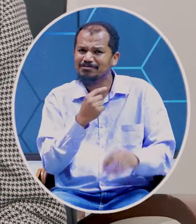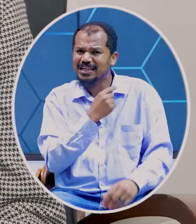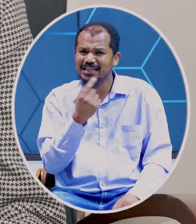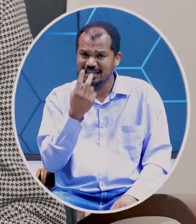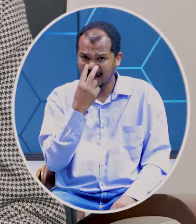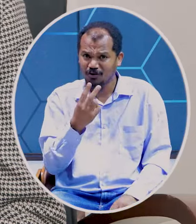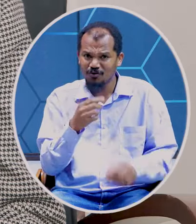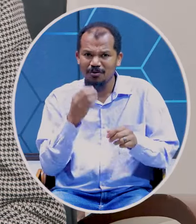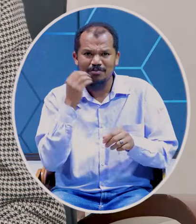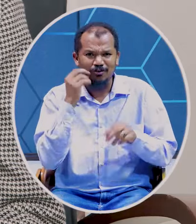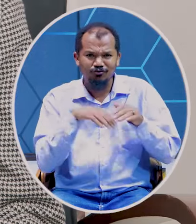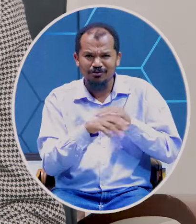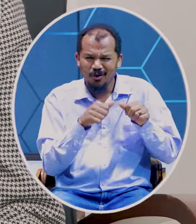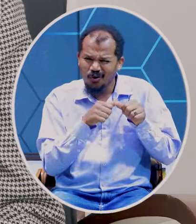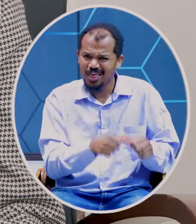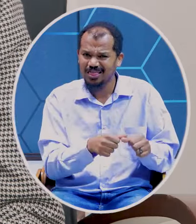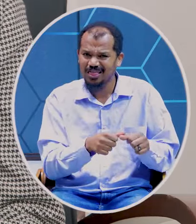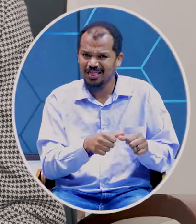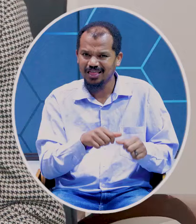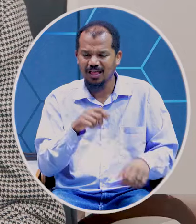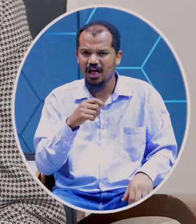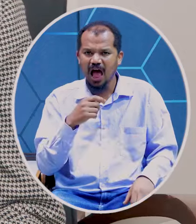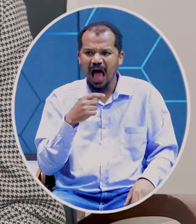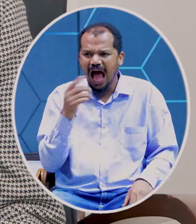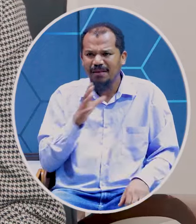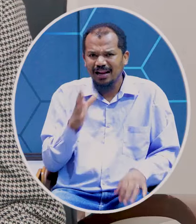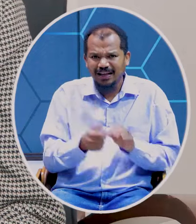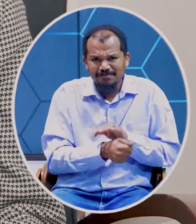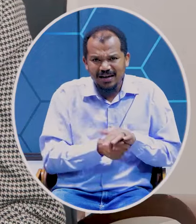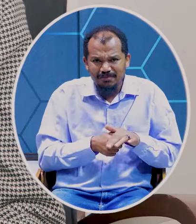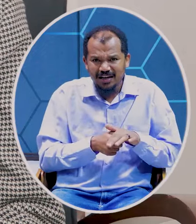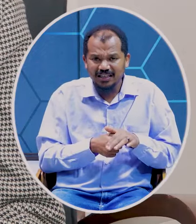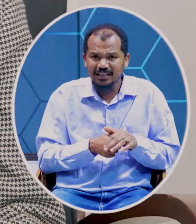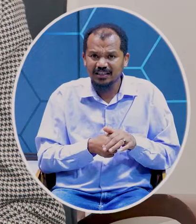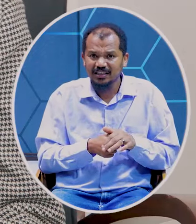በኋላ መቆየት፣ ቤት ውስጥ መቆየት፣ አለመናገር፣ መደበቅ፣